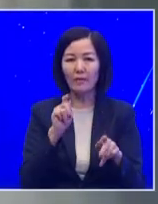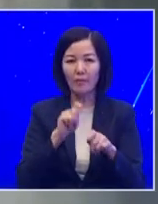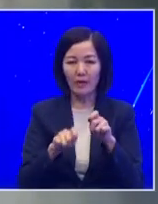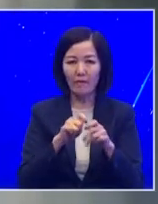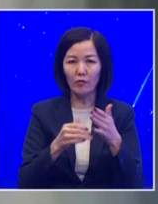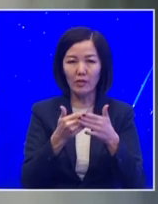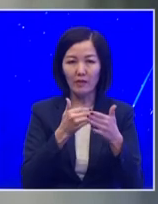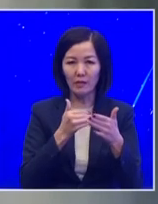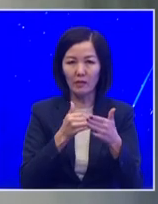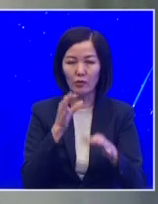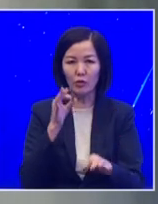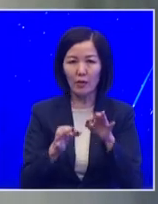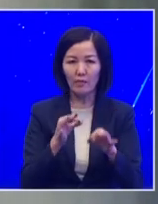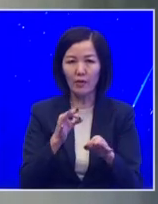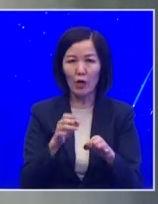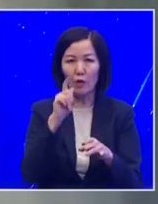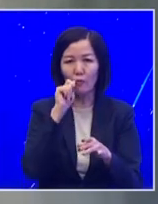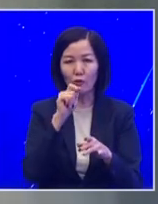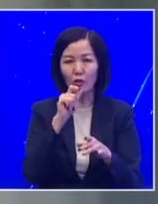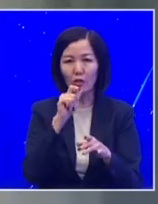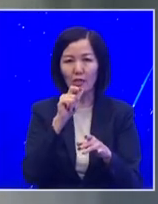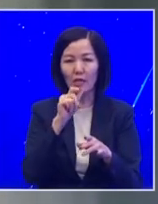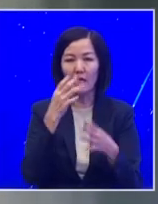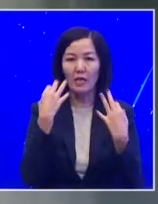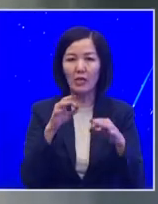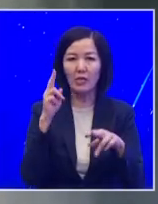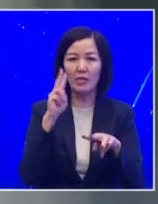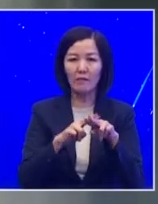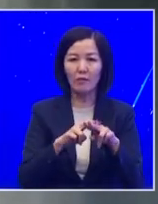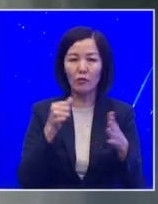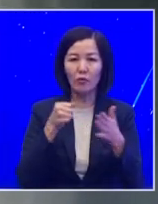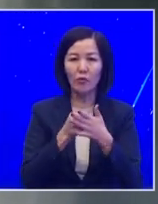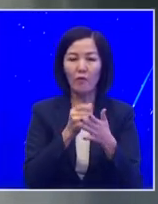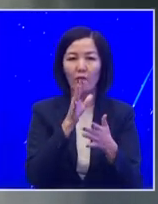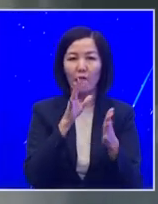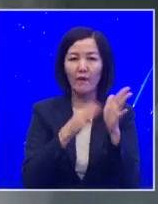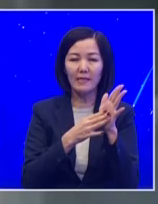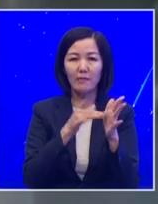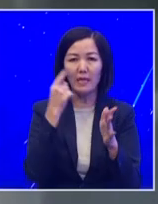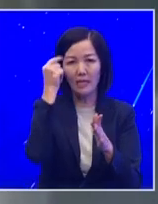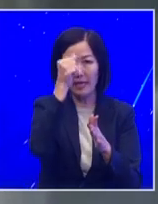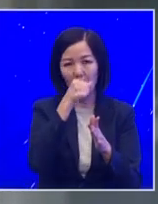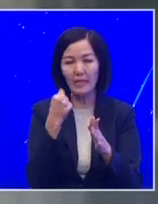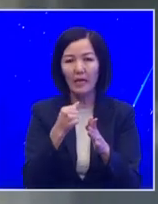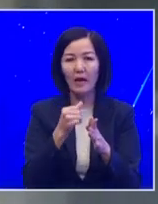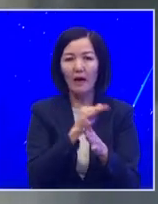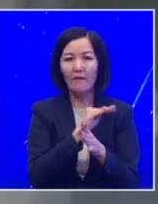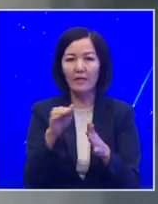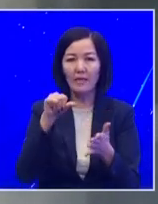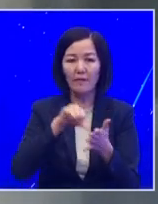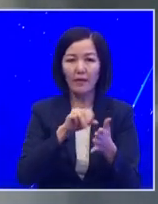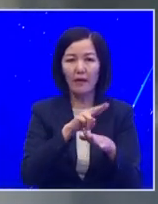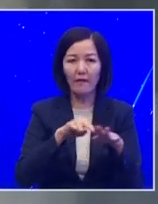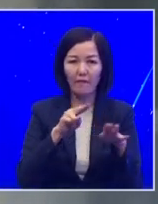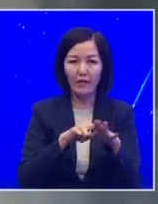Проводится досудебное расследование. Мужчине грозит лишение свободы до 8 лет, заявил официально представитель МВД